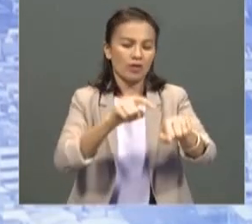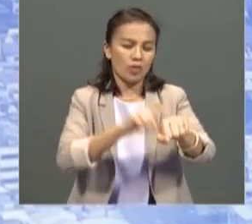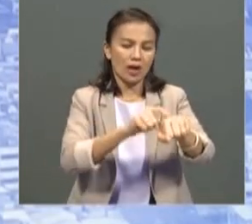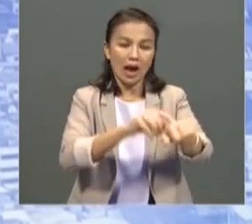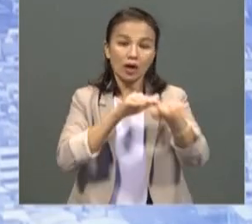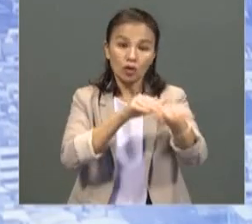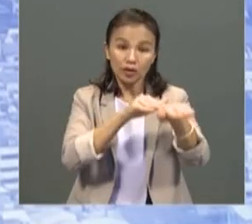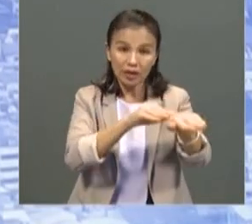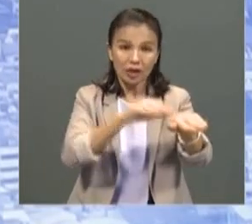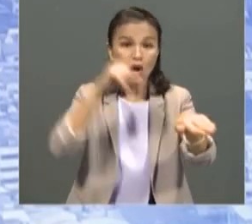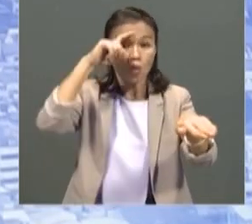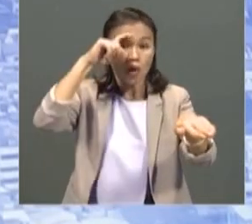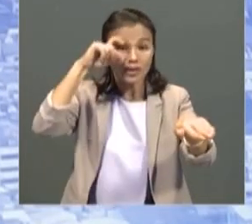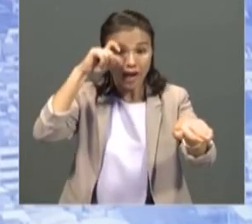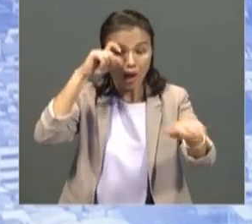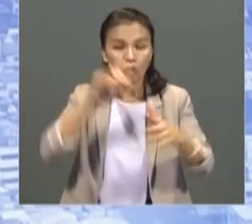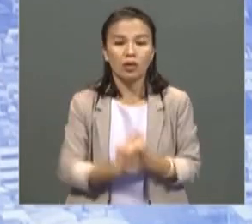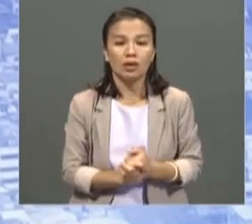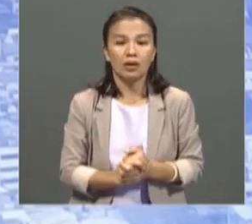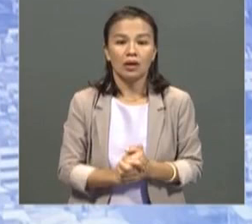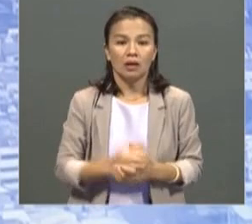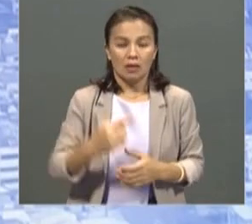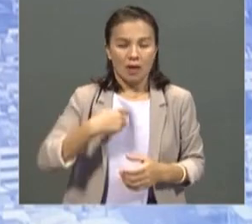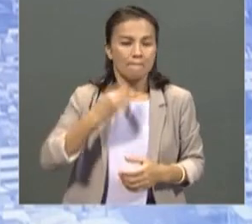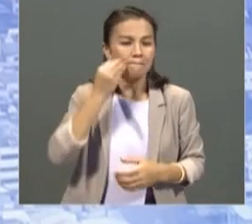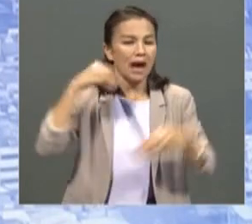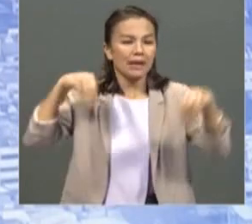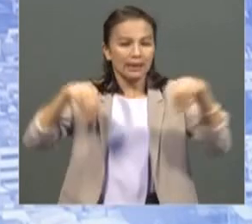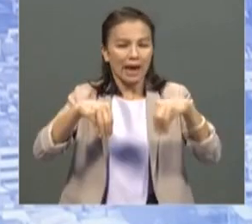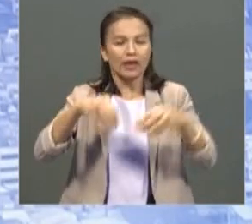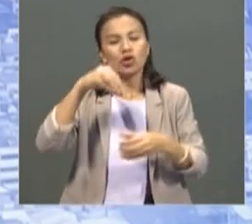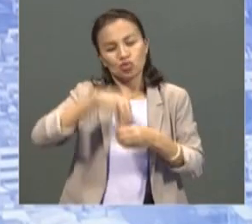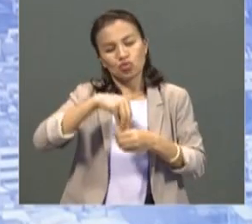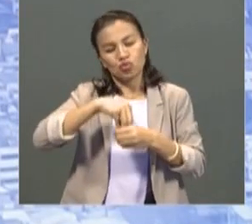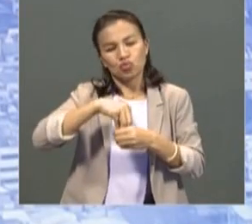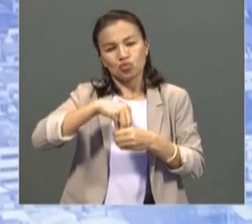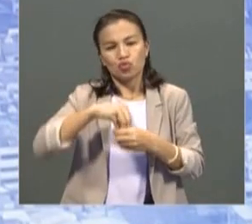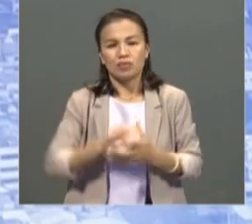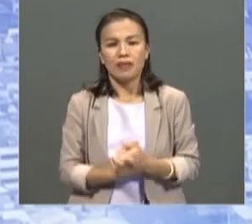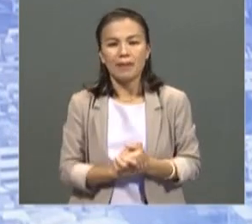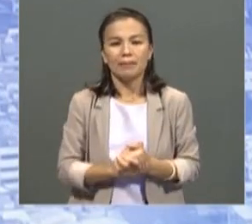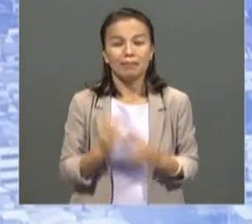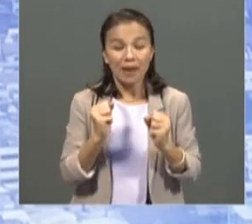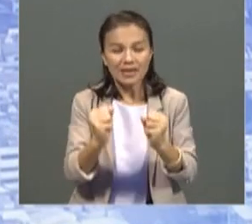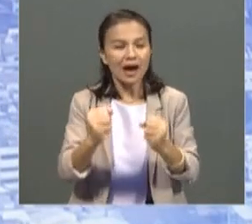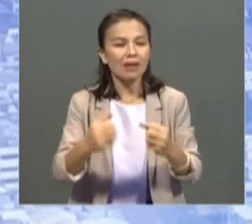နေရာတွေမသွားကြပါနဲ့လို့ကျွန်တော်ပြောချင်ပါတယ်စနေနေ့အဲ့ဒီနေရာနားမှာနေတဲ့မိဘပြည်သူတွေလည်းအဲ့ဒီ